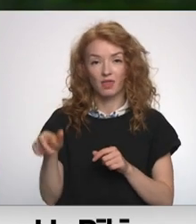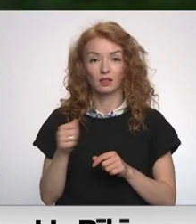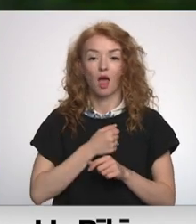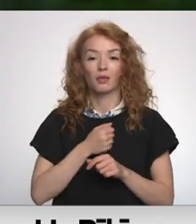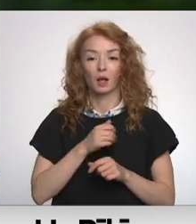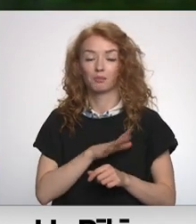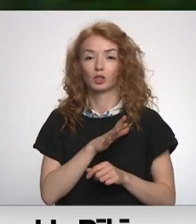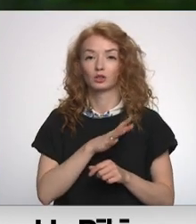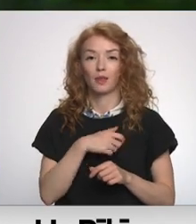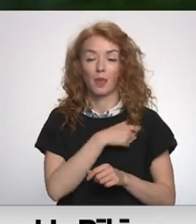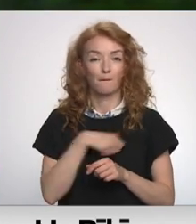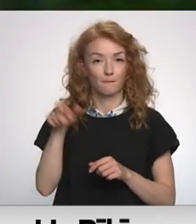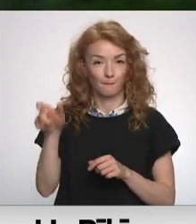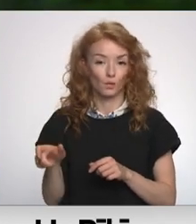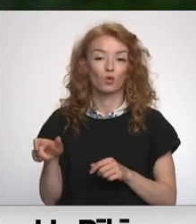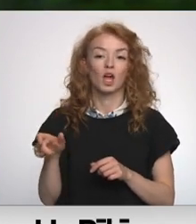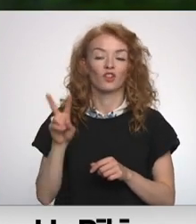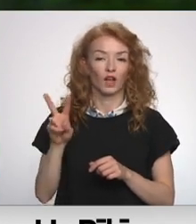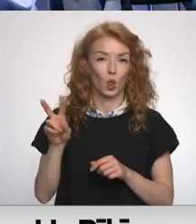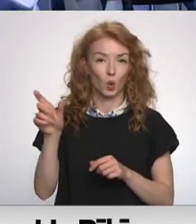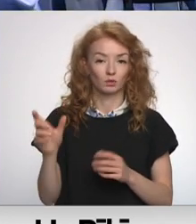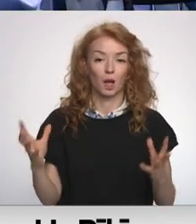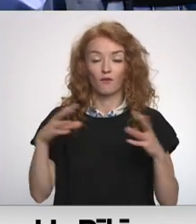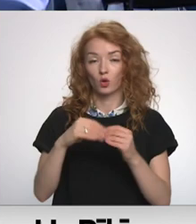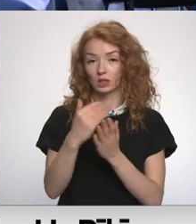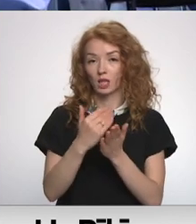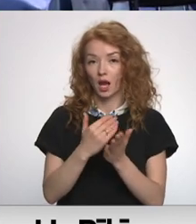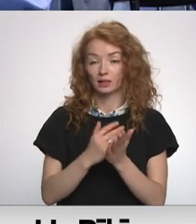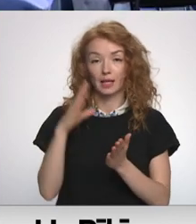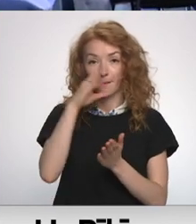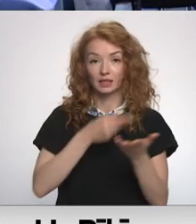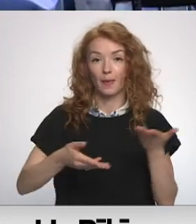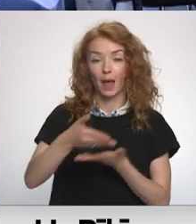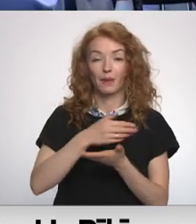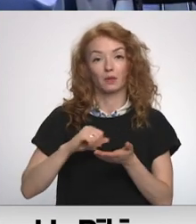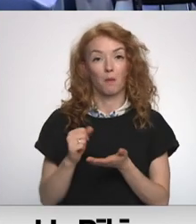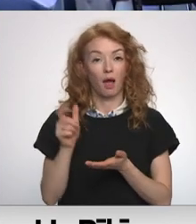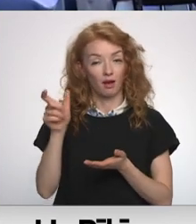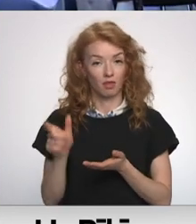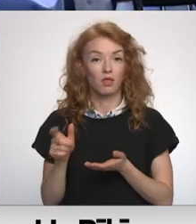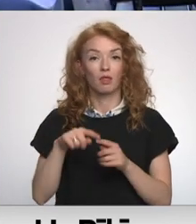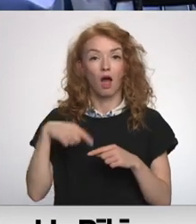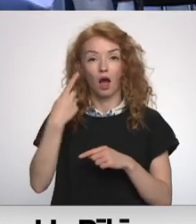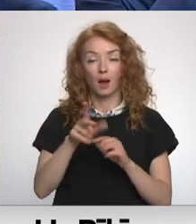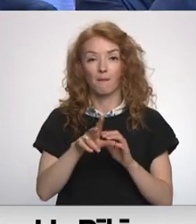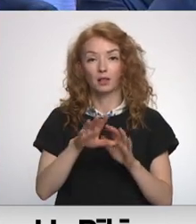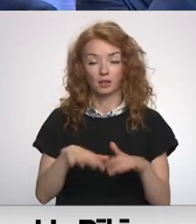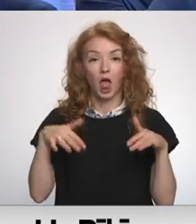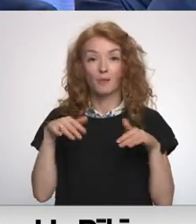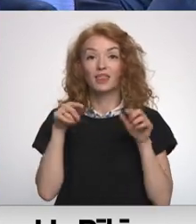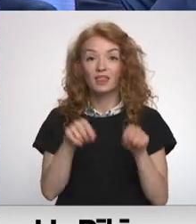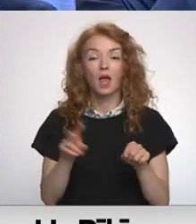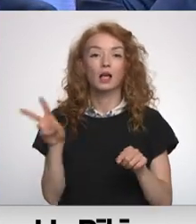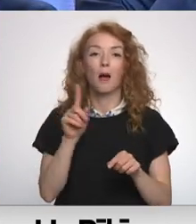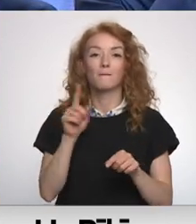Latgalē bijušais Saeimas deputāts Juris Viļums. Apvienotā saraksta iespējamie sadarbības partneri nākamajā Saeimā būšo tie, kuriem ir